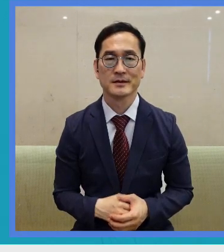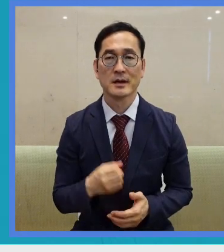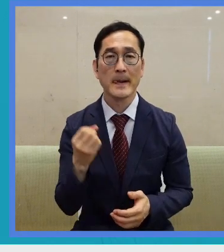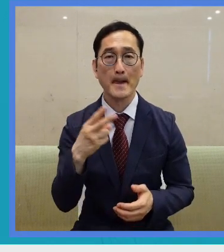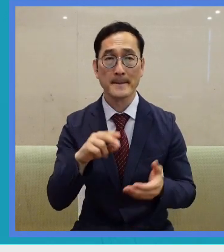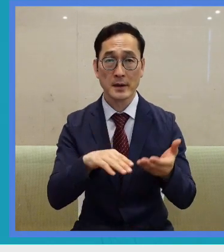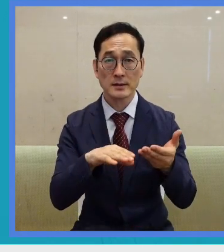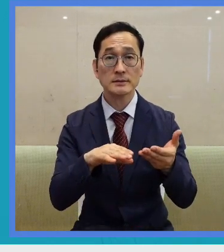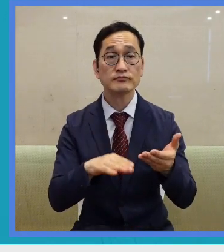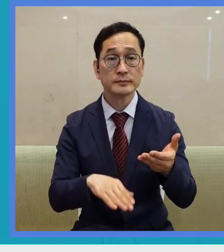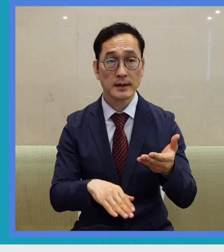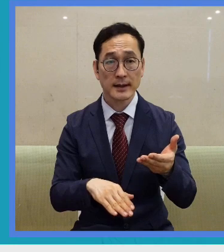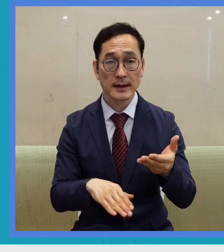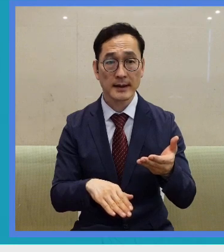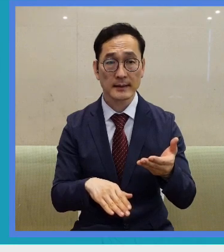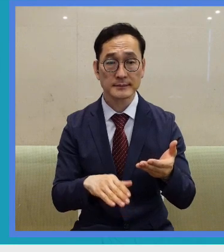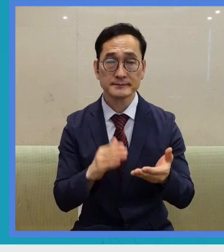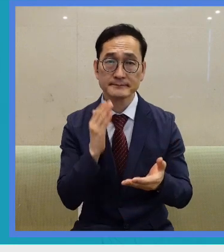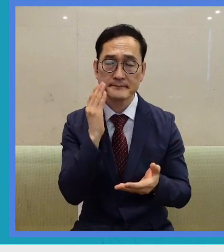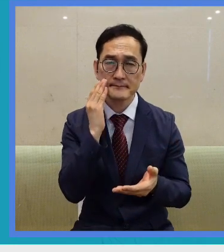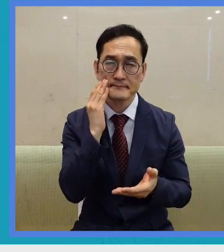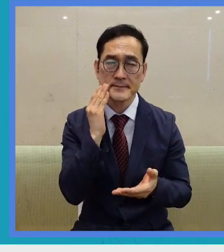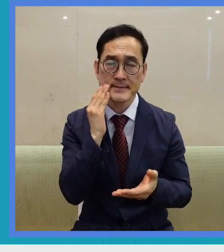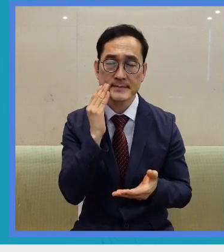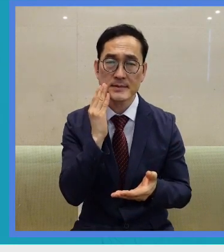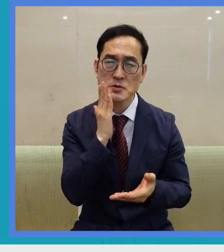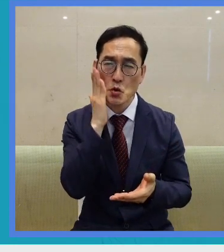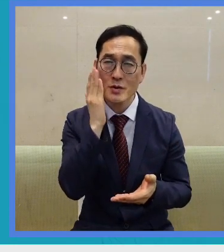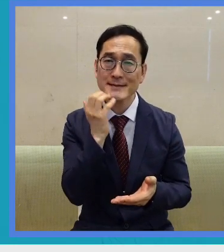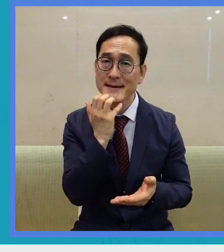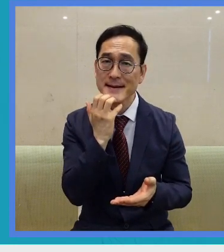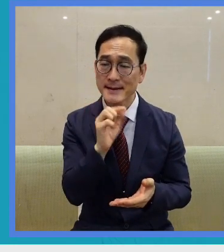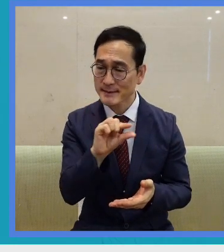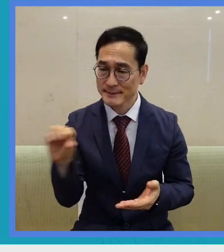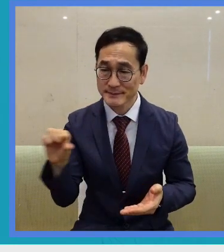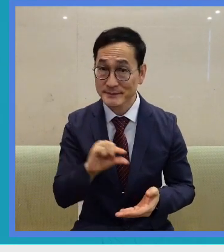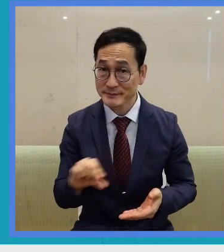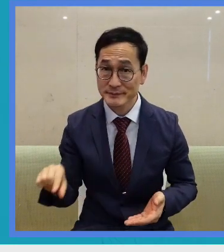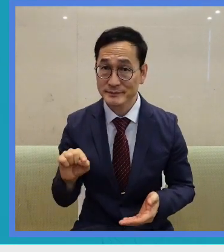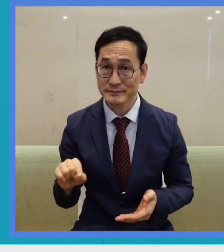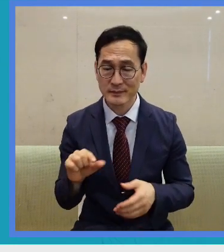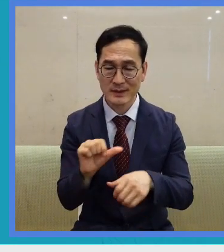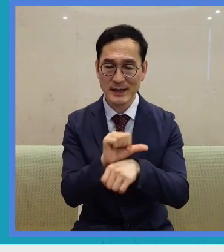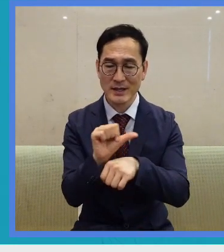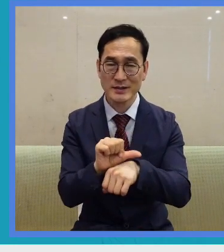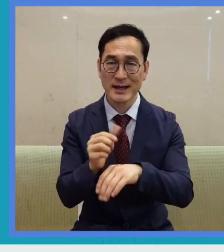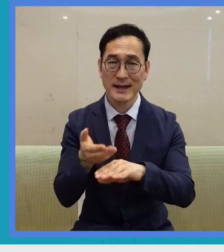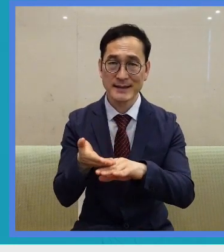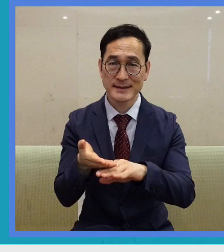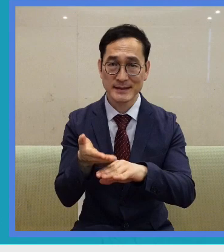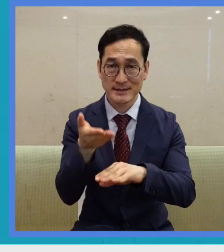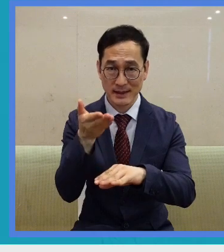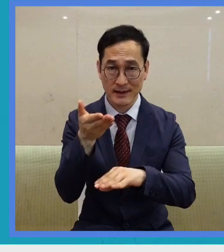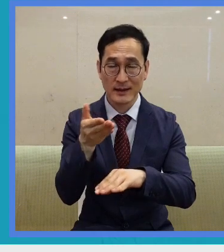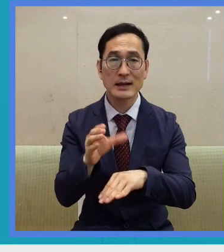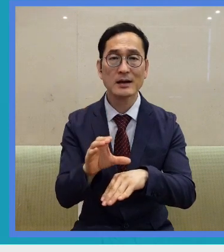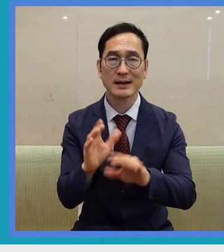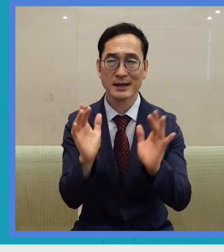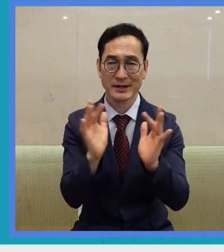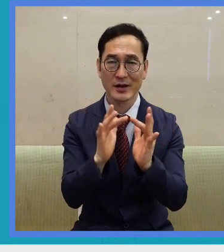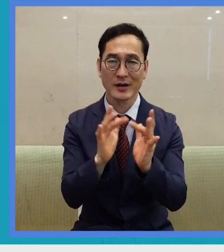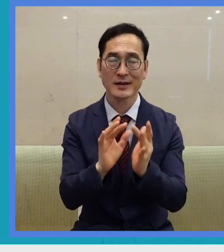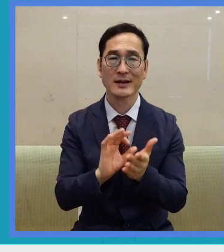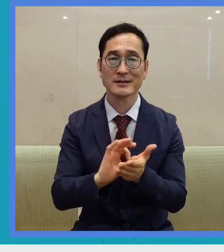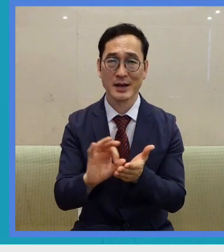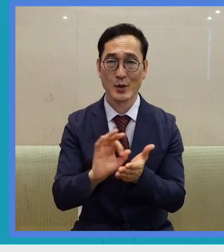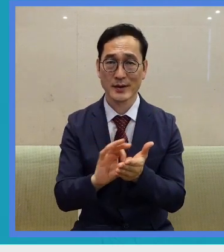밑에 약간 초록색으로 이렇게 음영을 칠해드렸는데 5시간 이상 항상 이렇게 그 인터넷을